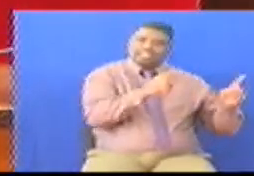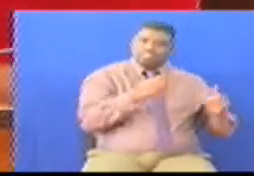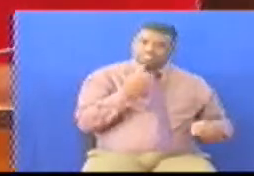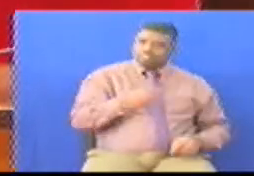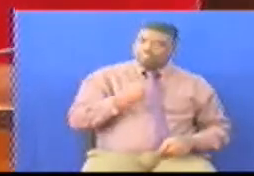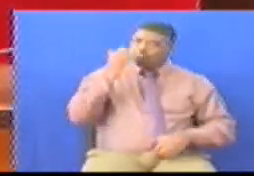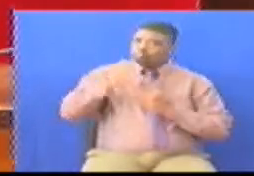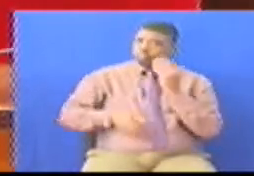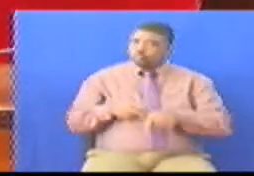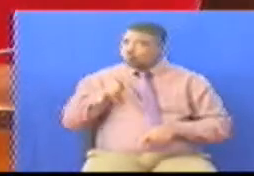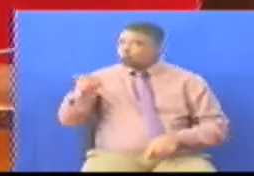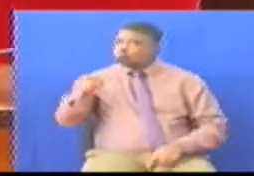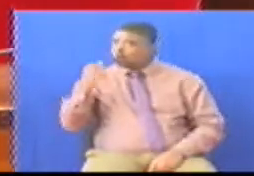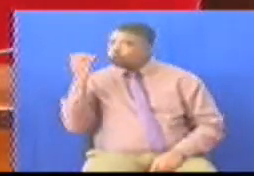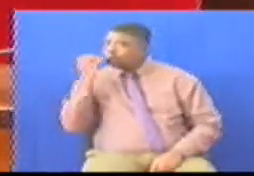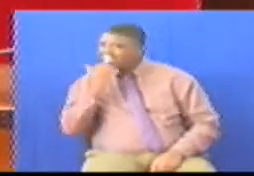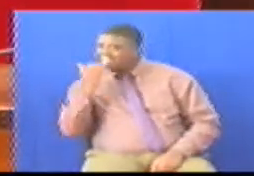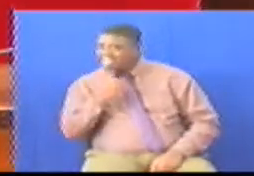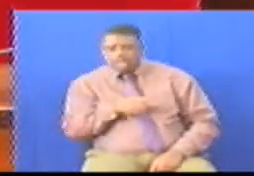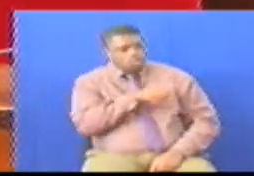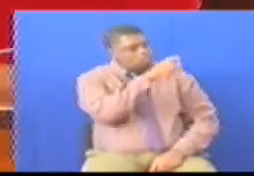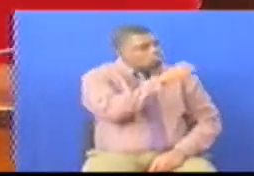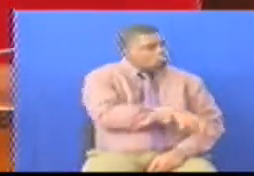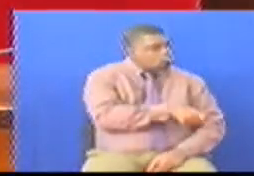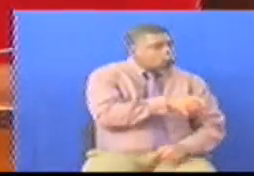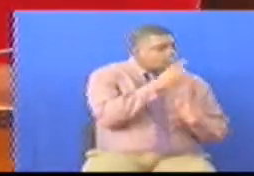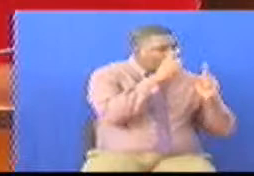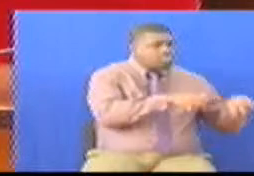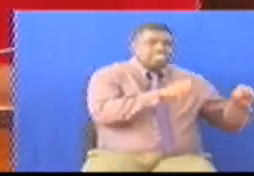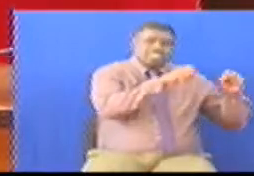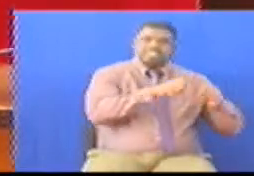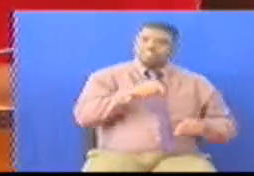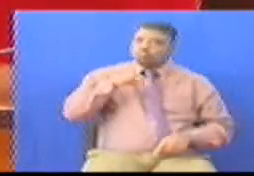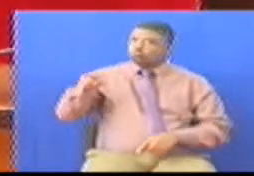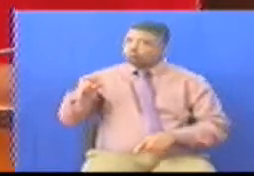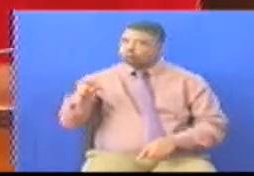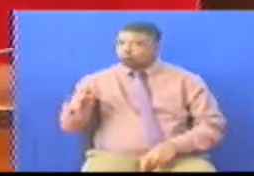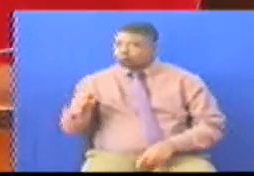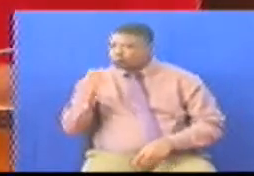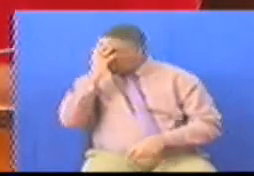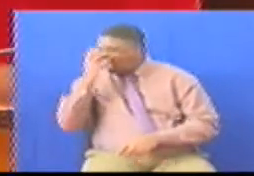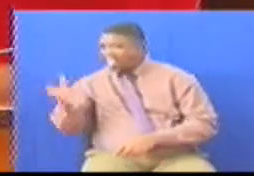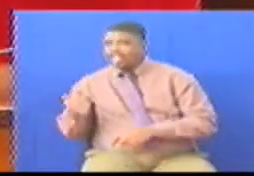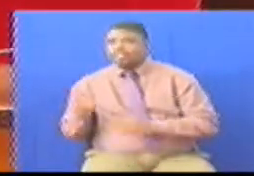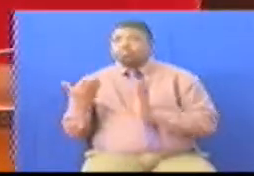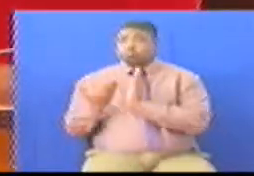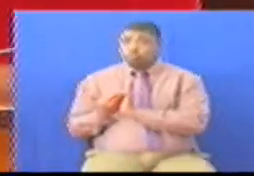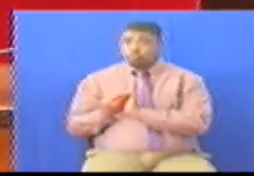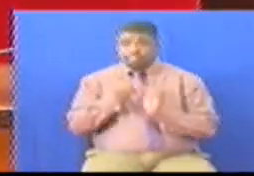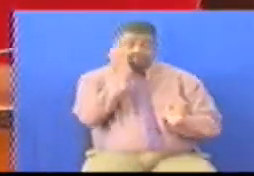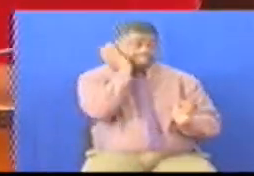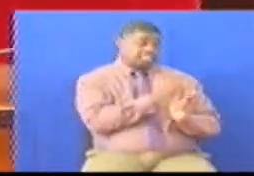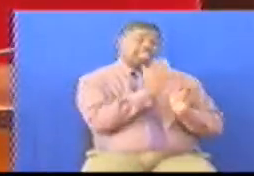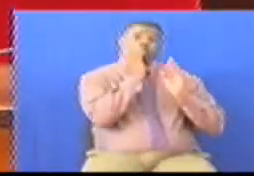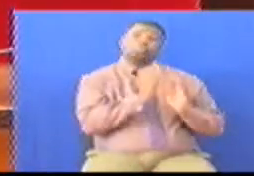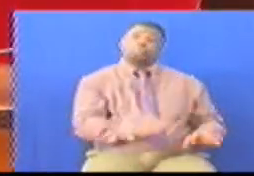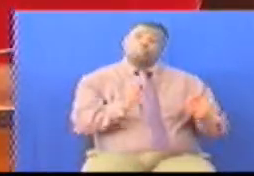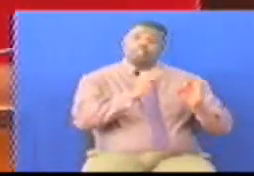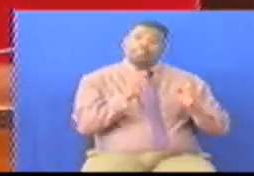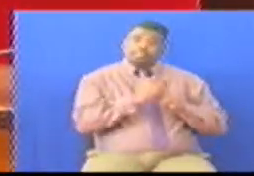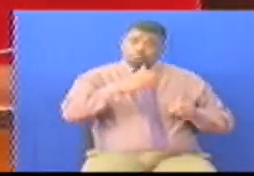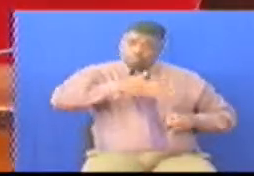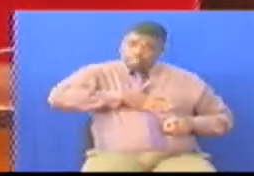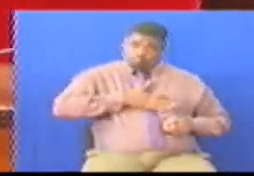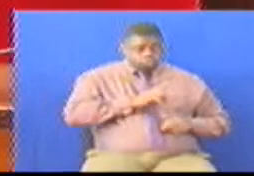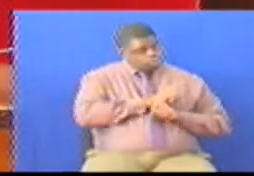Mchaga, huyu Mnyamwezi, huyu Mdigo, huyu Mbondei, huyu Muhaya. Sasa tuwaombe wenzetu, tuna nia safi kabisa, na maneno haya sio maneno